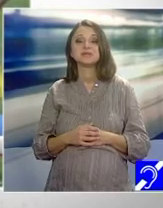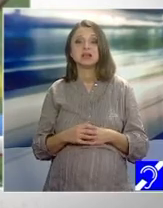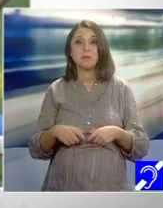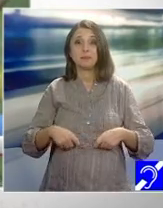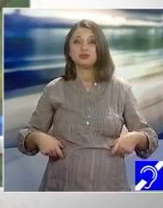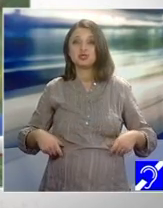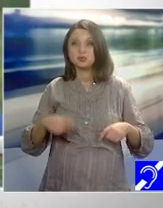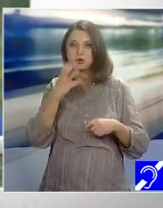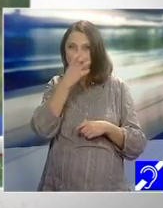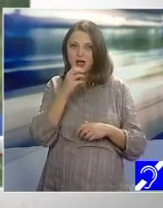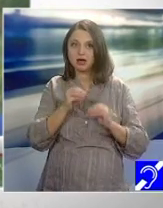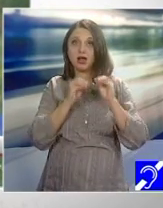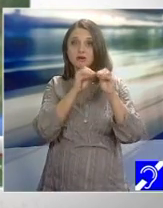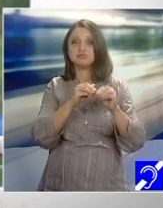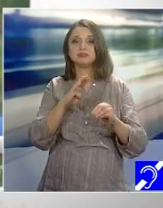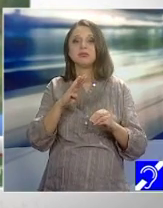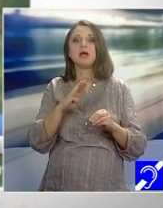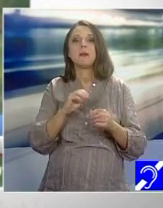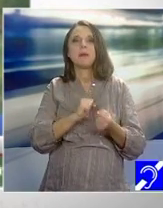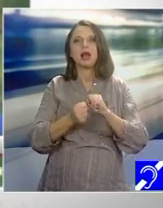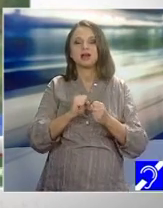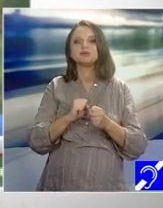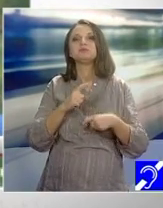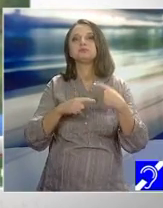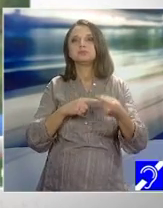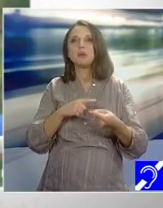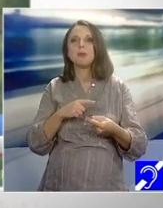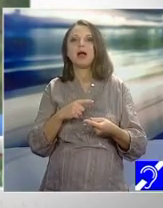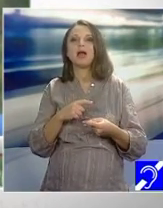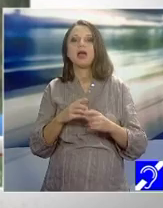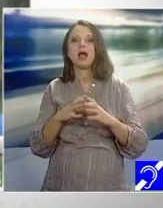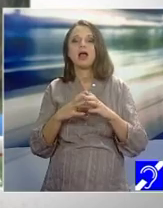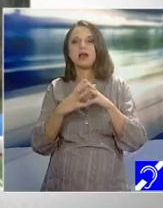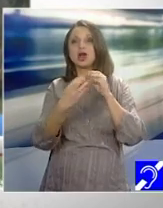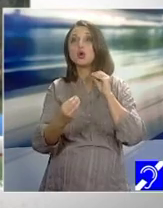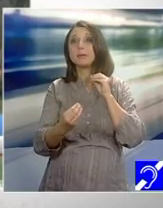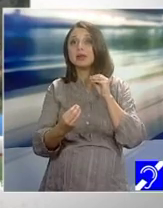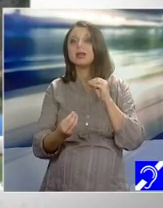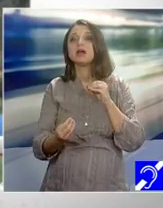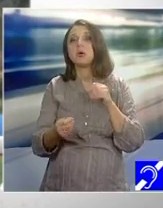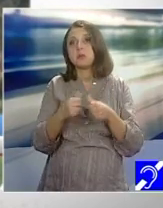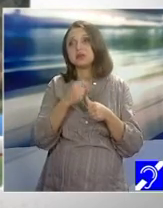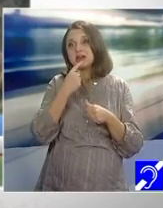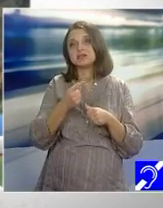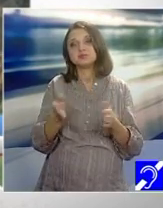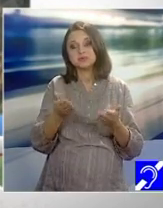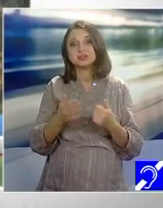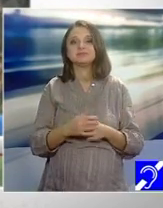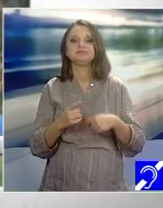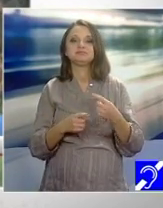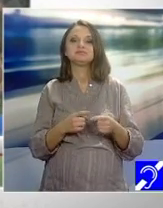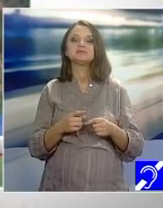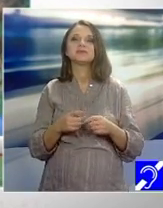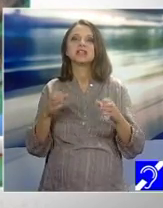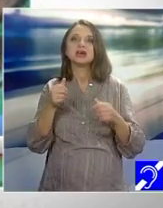a trecut la placaje. În aprilie 2014 s-a decis să meargă la rugby, la recomandările unui prieten. S-a legitimat la clubul